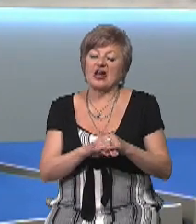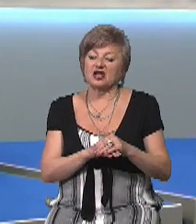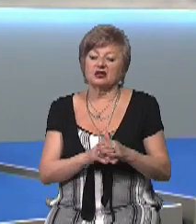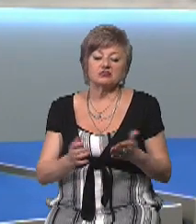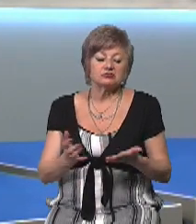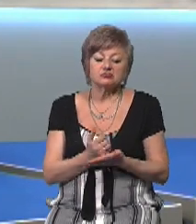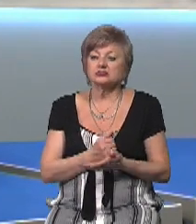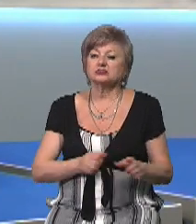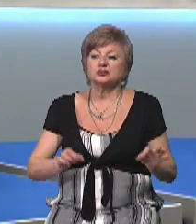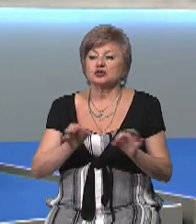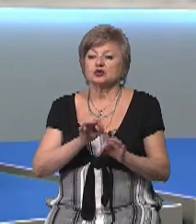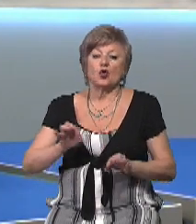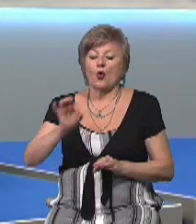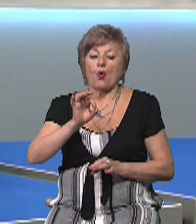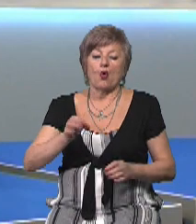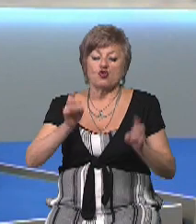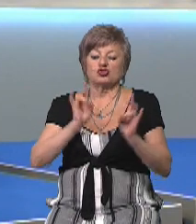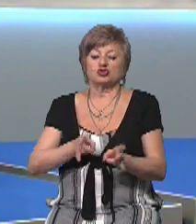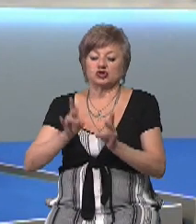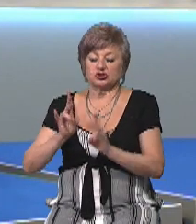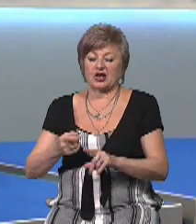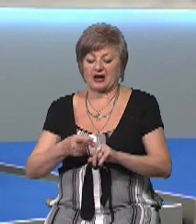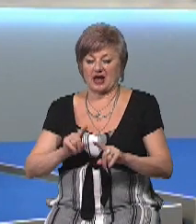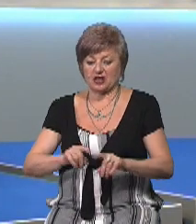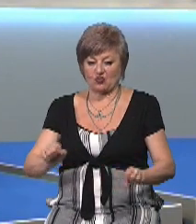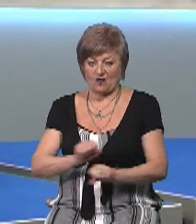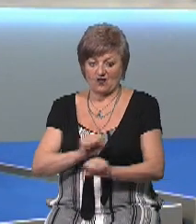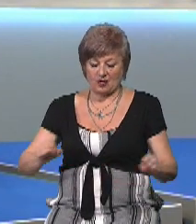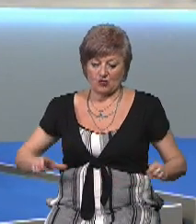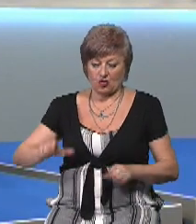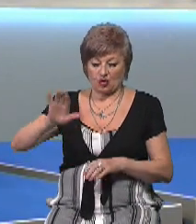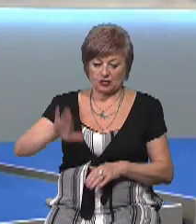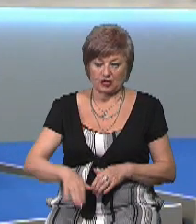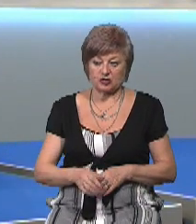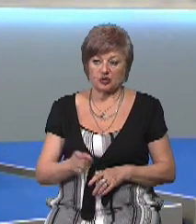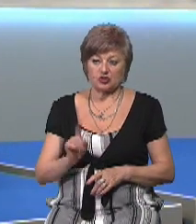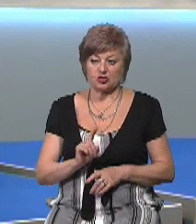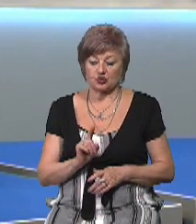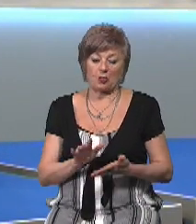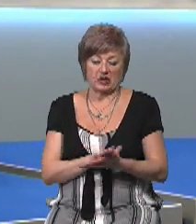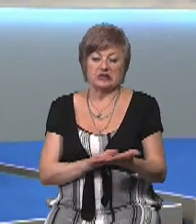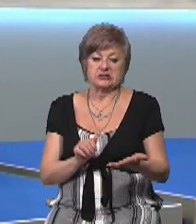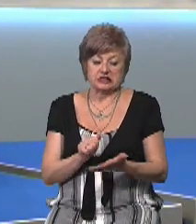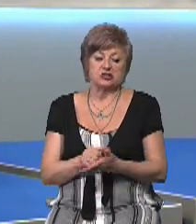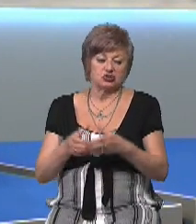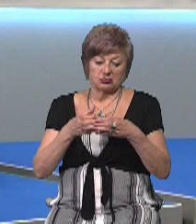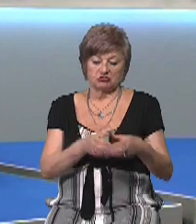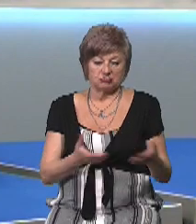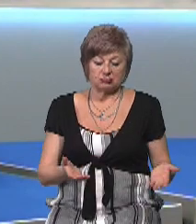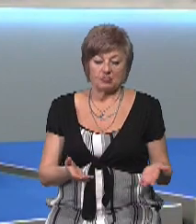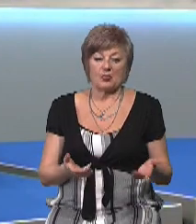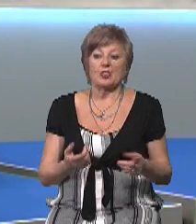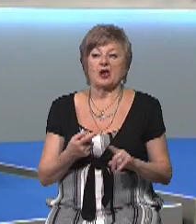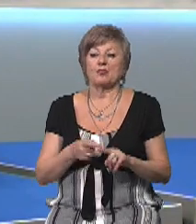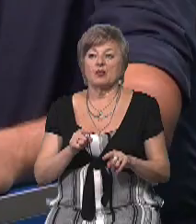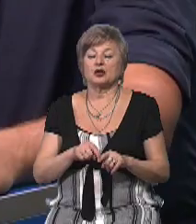знайдено жодних відомостей про жертв у цього вибуху, про те, що їх було знищено якісь загони, от, і що вони, відповідно, за